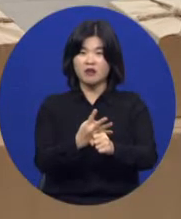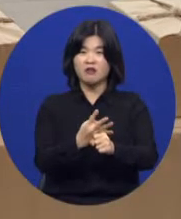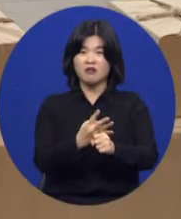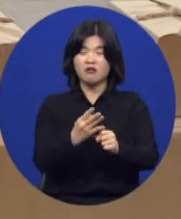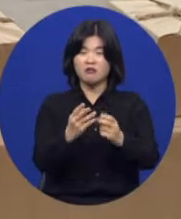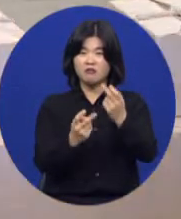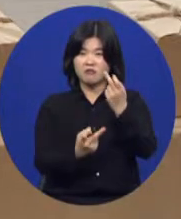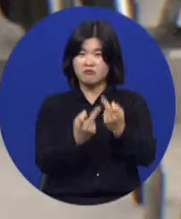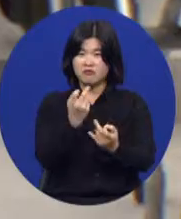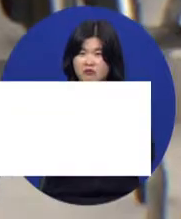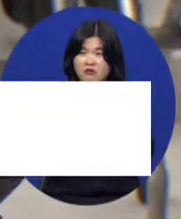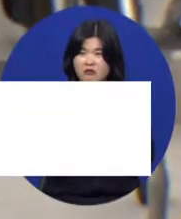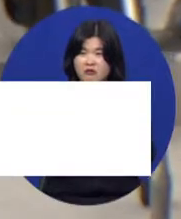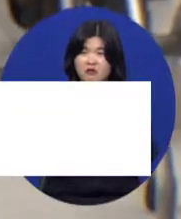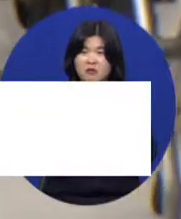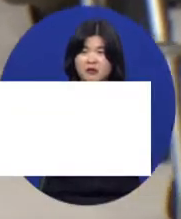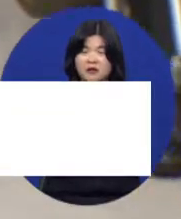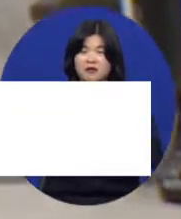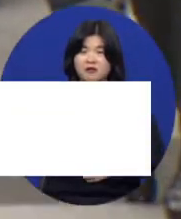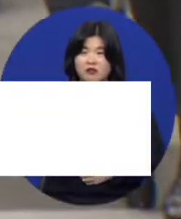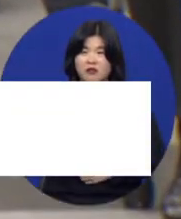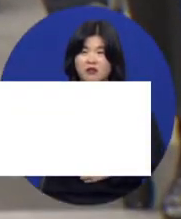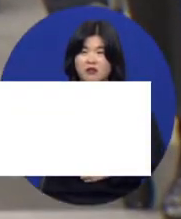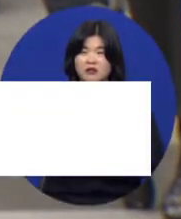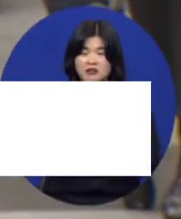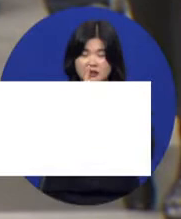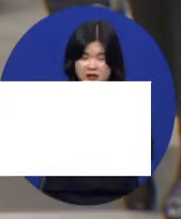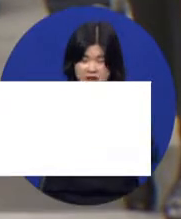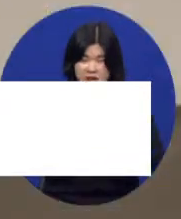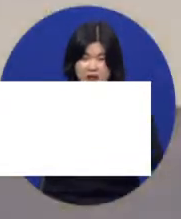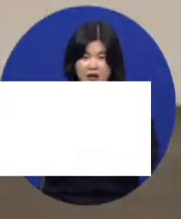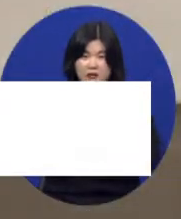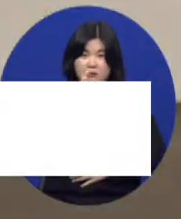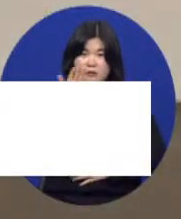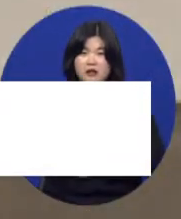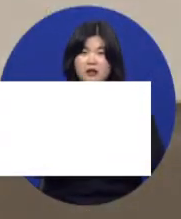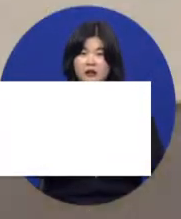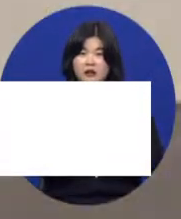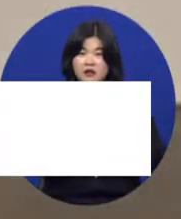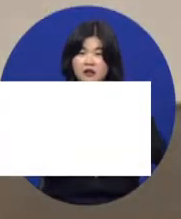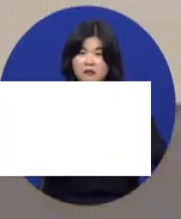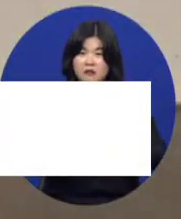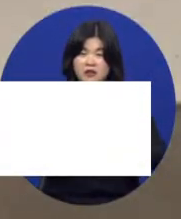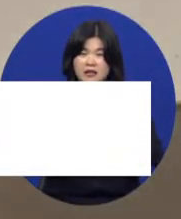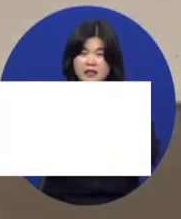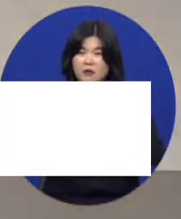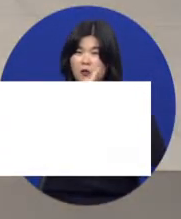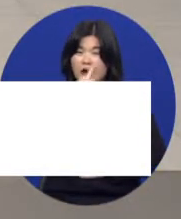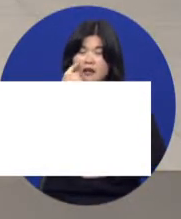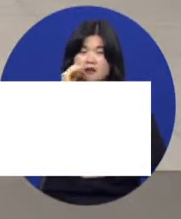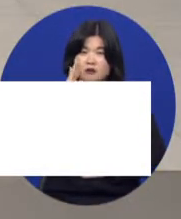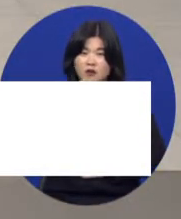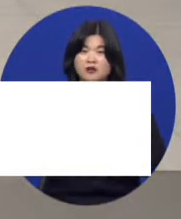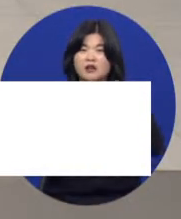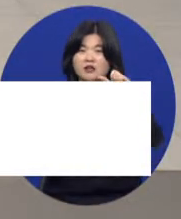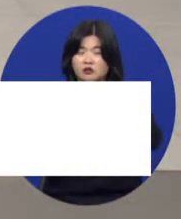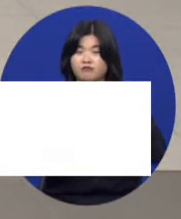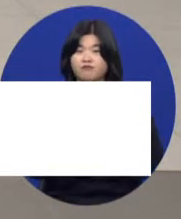부모 형제를 마주하는 유족들은 향을 피우고 맞이합니다. 이번에 신원이 확인된 유해는 모두